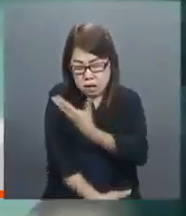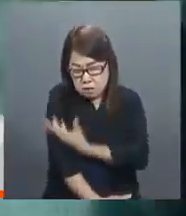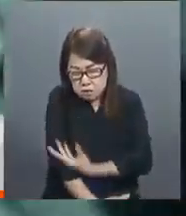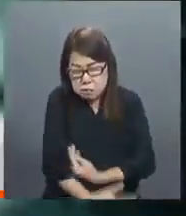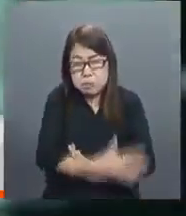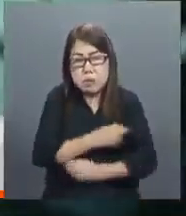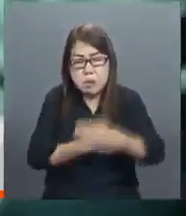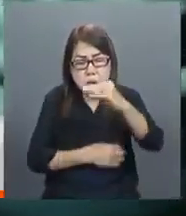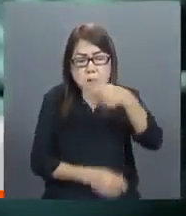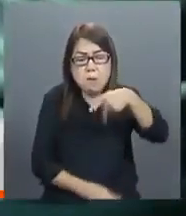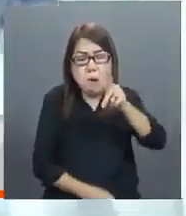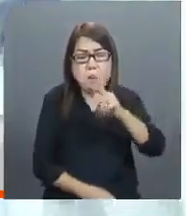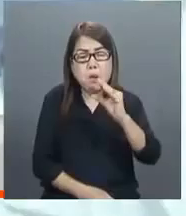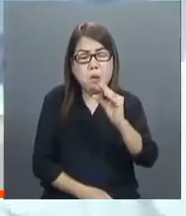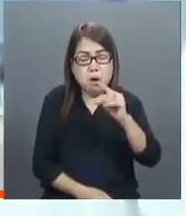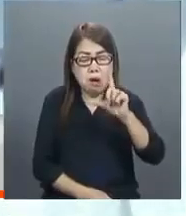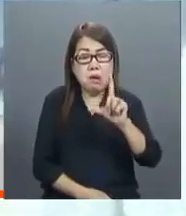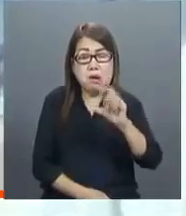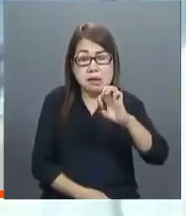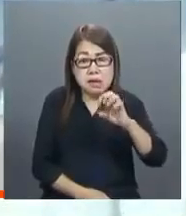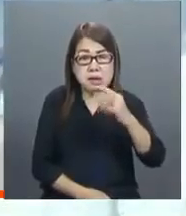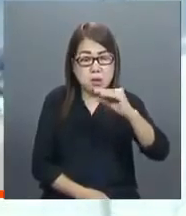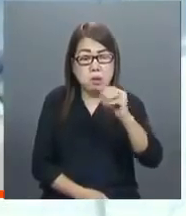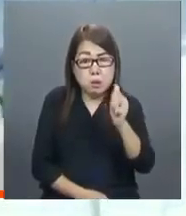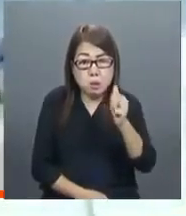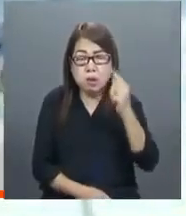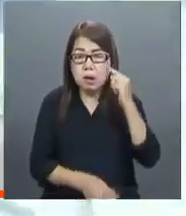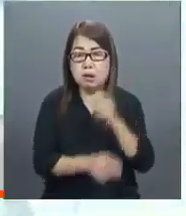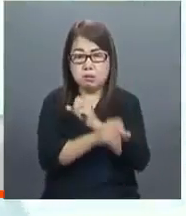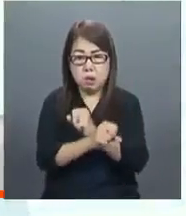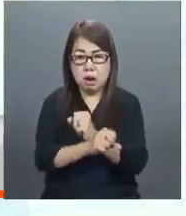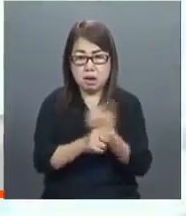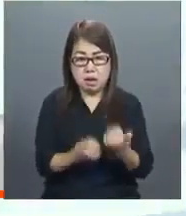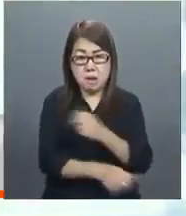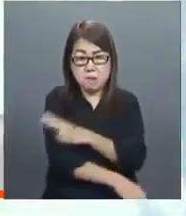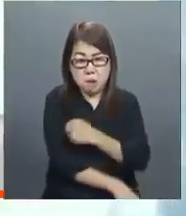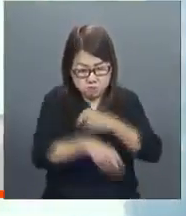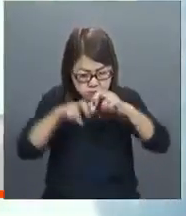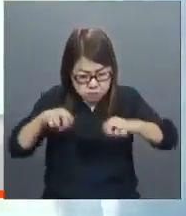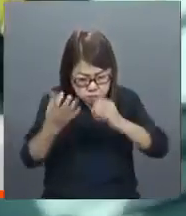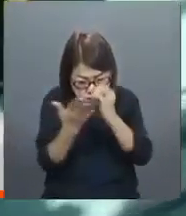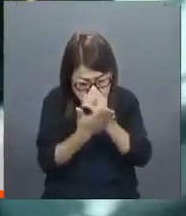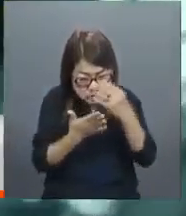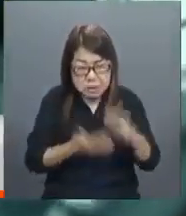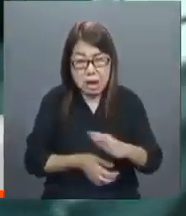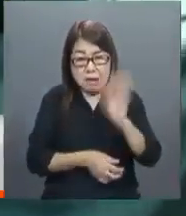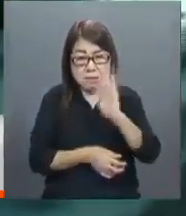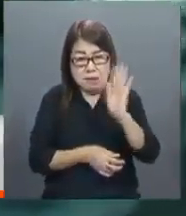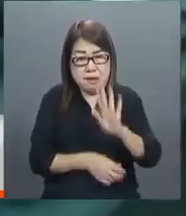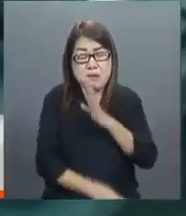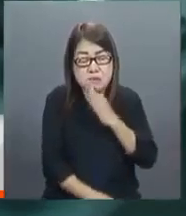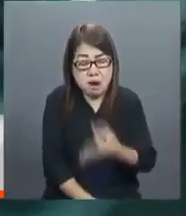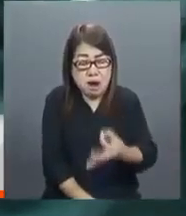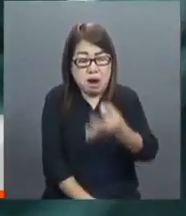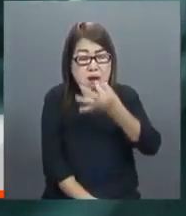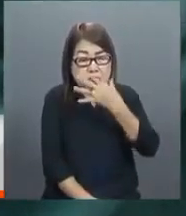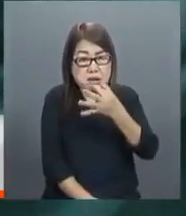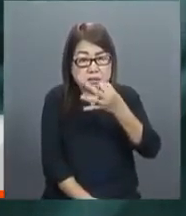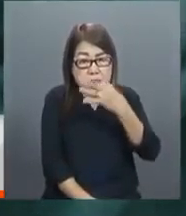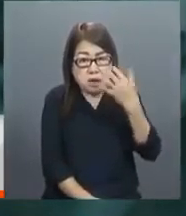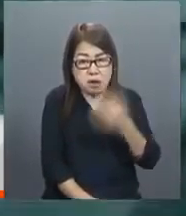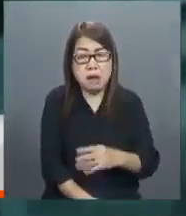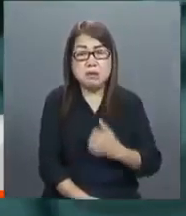พันธุ์ได้กลายพันธุ์เป็นเชื้อตัวที่2ค่ะซึ่งเมื่อหยอดให้กับเด็กไปแล้วกลับเป็นตัวเร่งทำให้เด็กเป็นโรคโปลิโอแทนการสร้